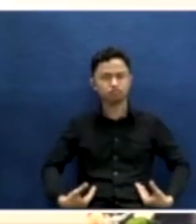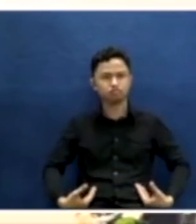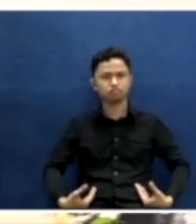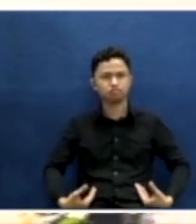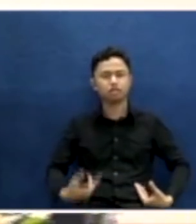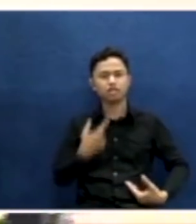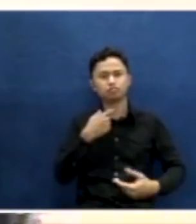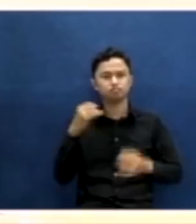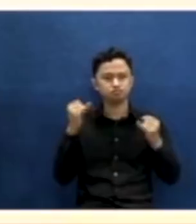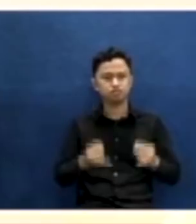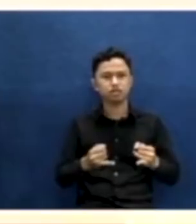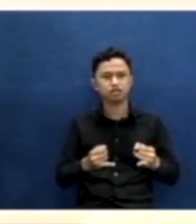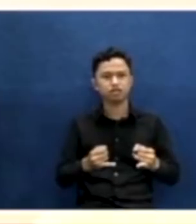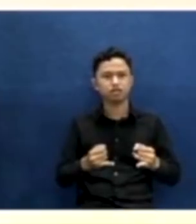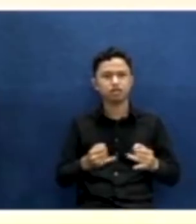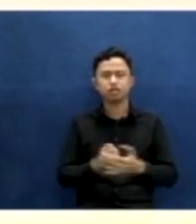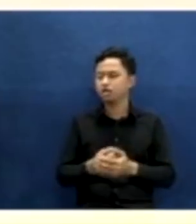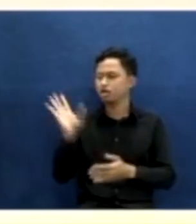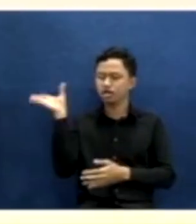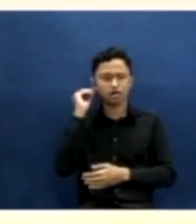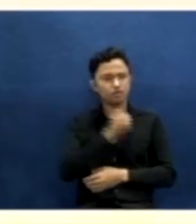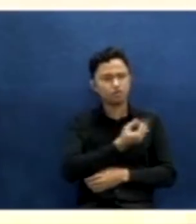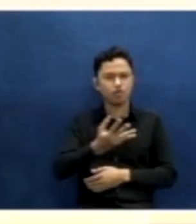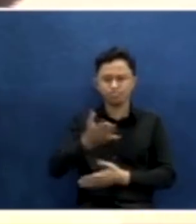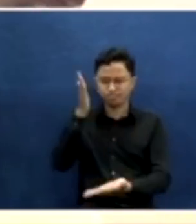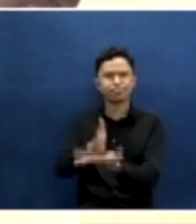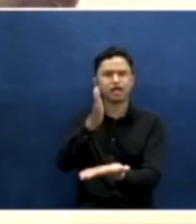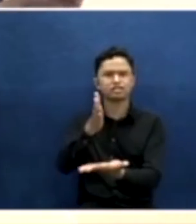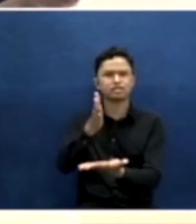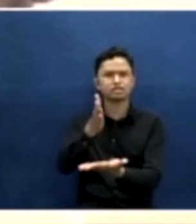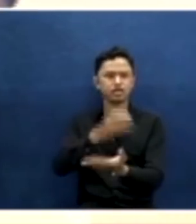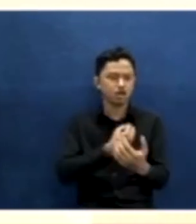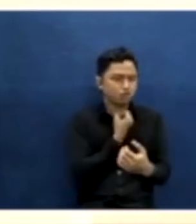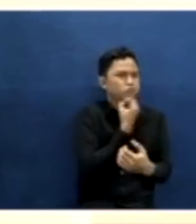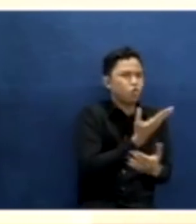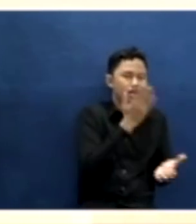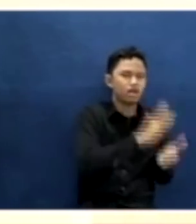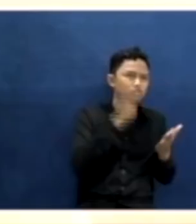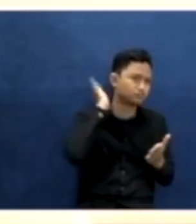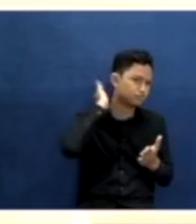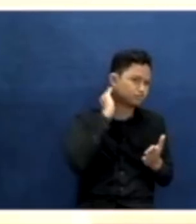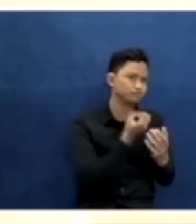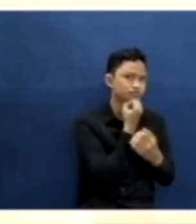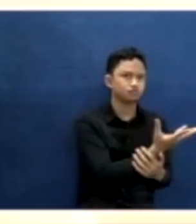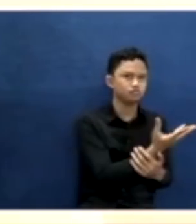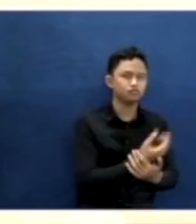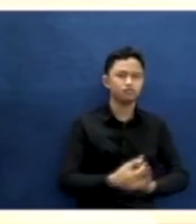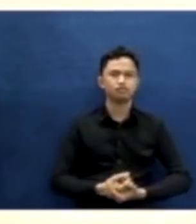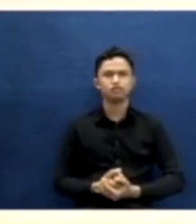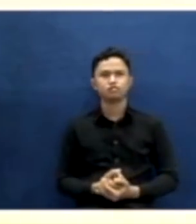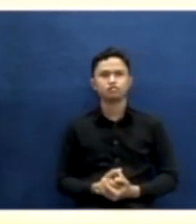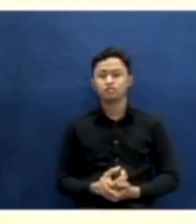tegas ketua mengeluarkan korma dari mulutnya Hussain disitu akhirnya kita juga Farm itulah bagaimana kemudian